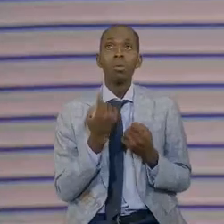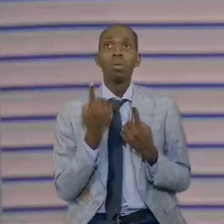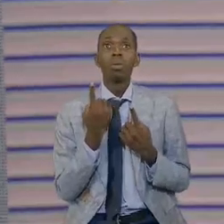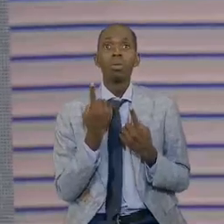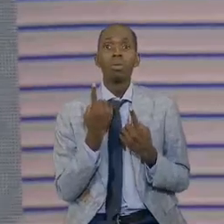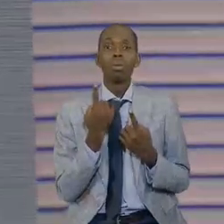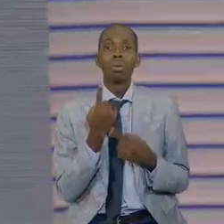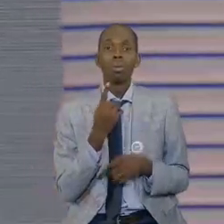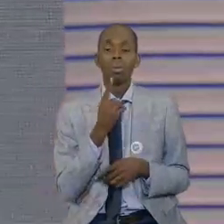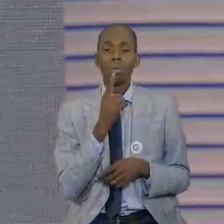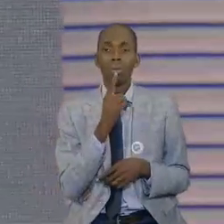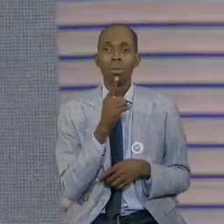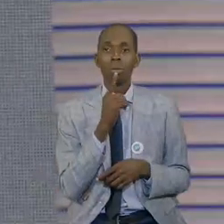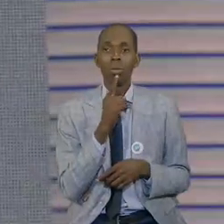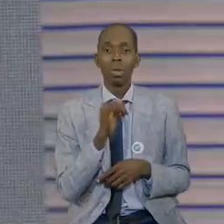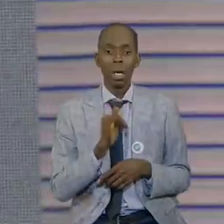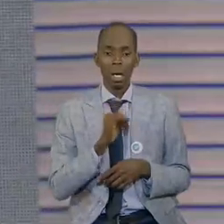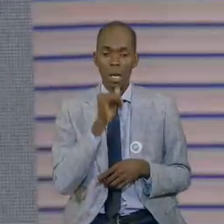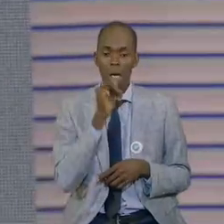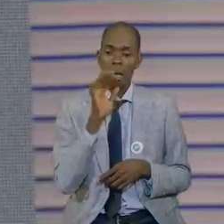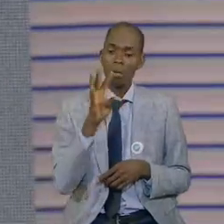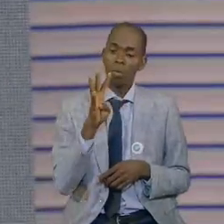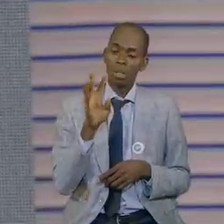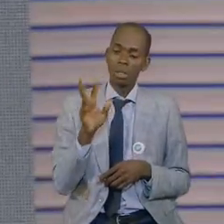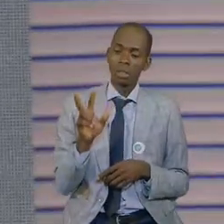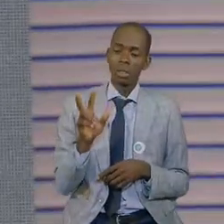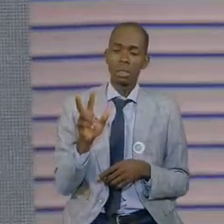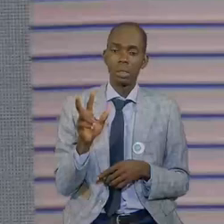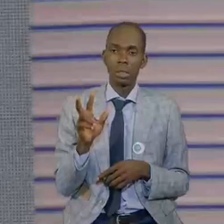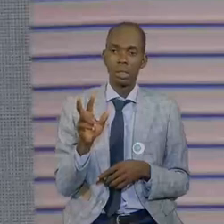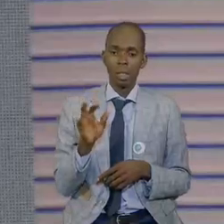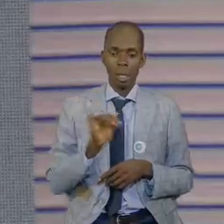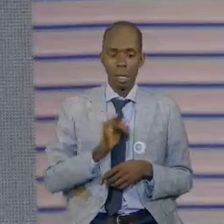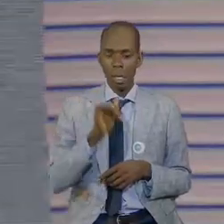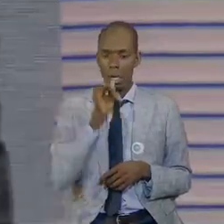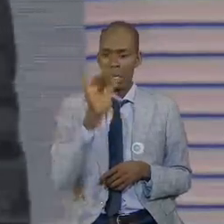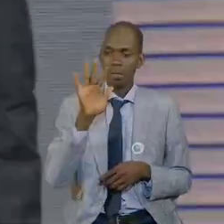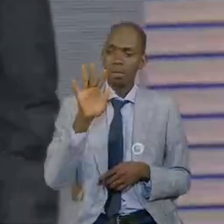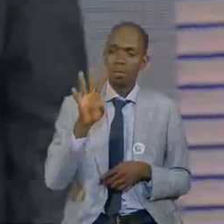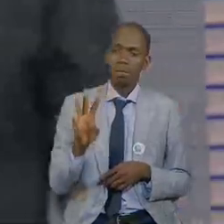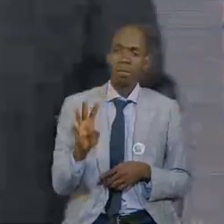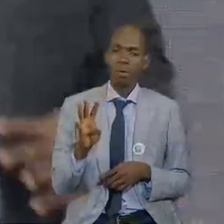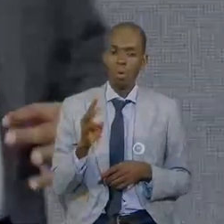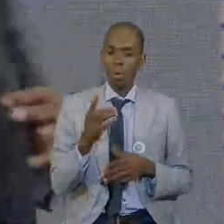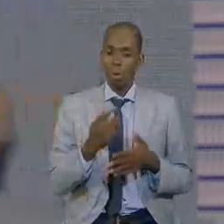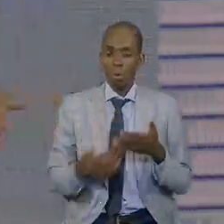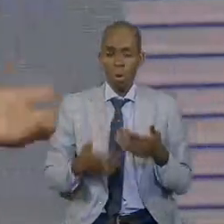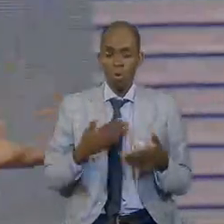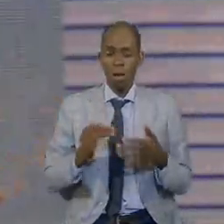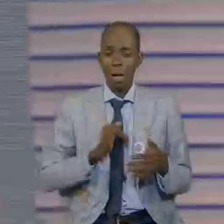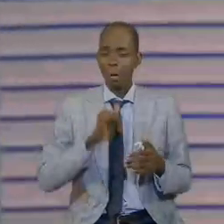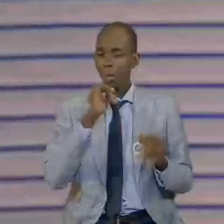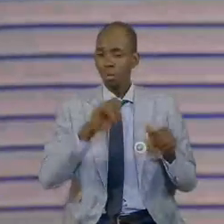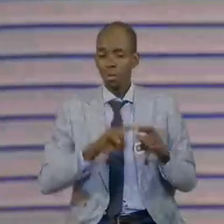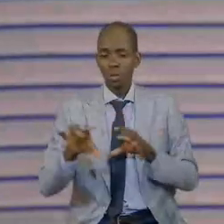réveilles. And you say, I'm 47. Tu dis, j'ai 43 ans. I am 54. J'ai 54 ans. Whatever I'd not done before the